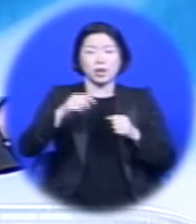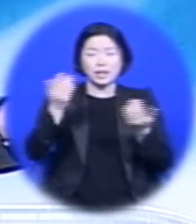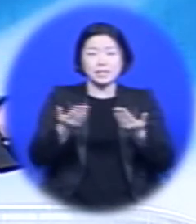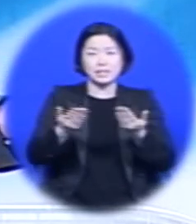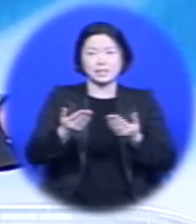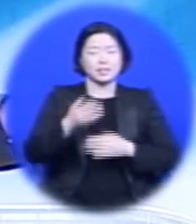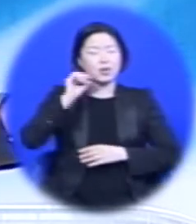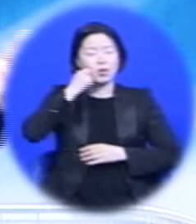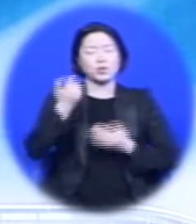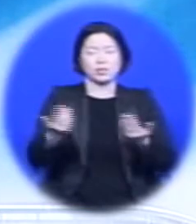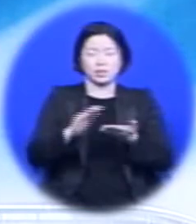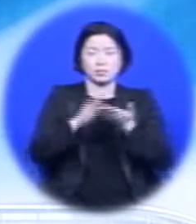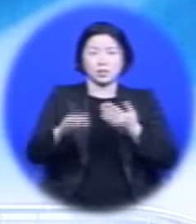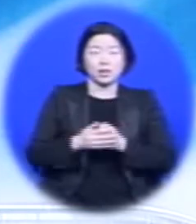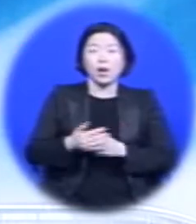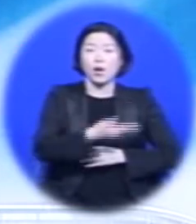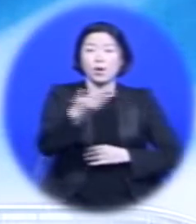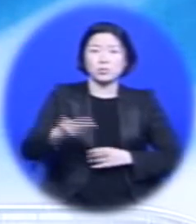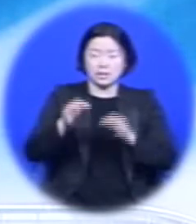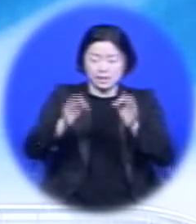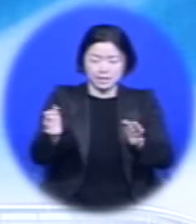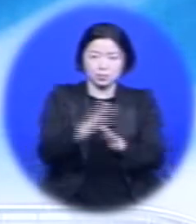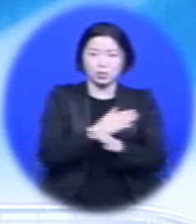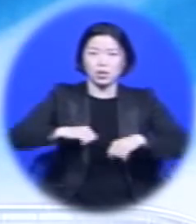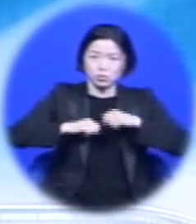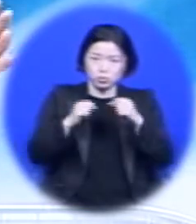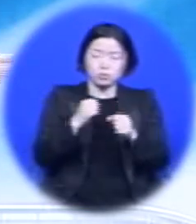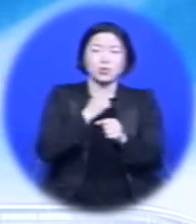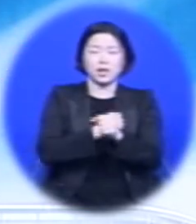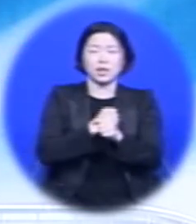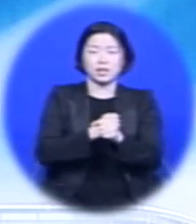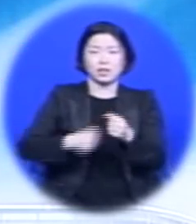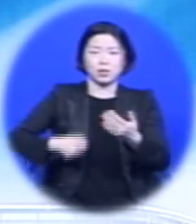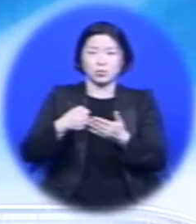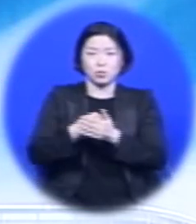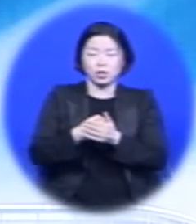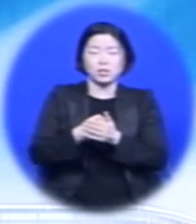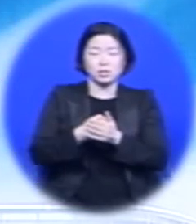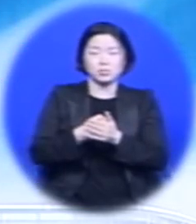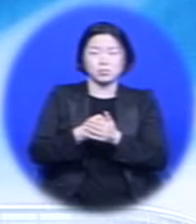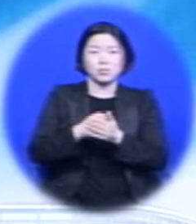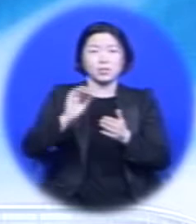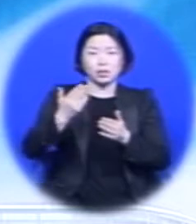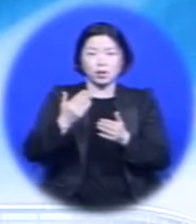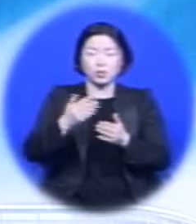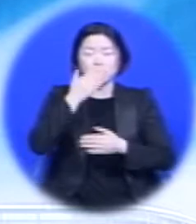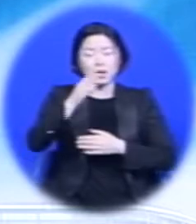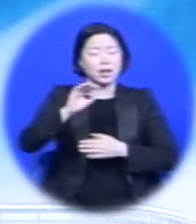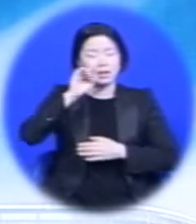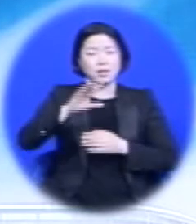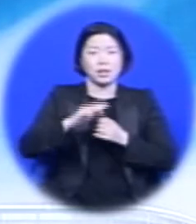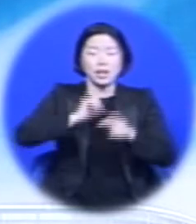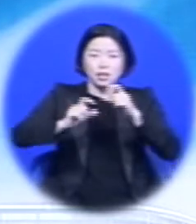일입니다. 여러분이 이제부터 순종하겠다고 결심해서 순종이 되는 게 아닙니다. 나중에 더